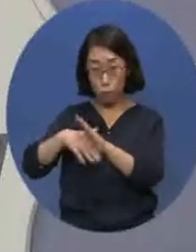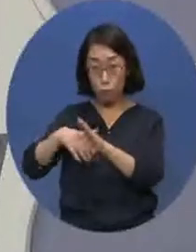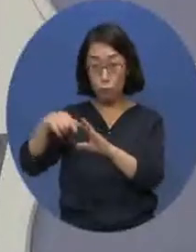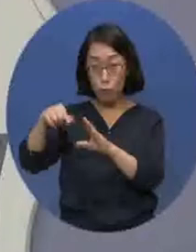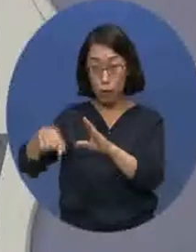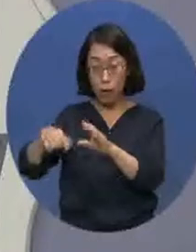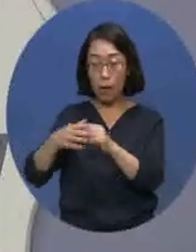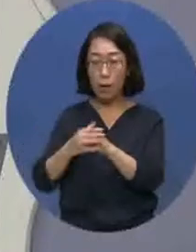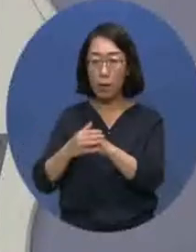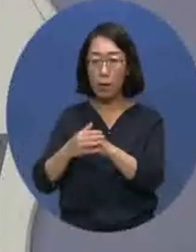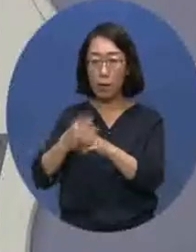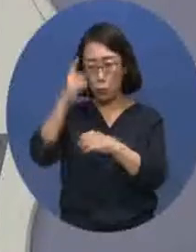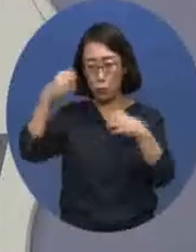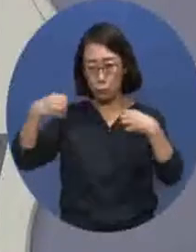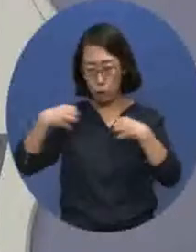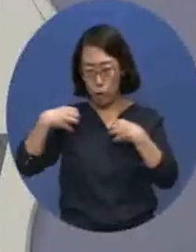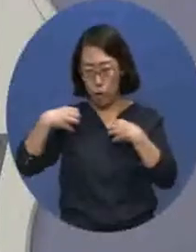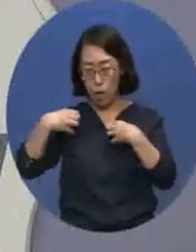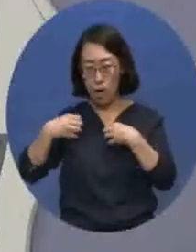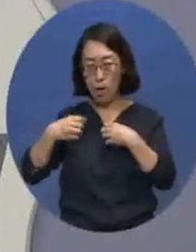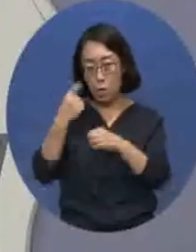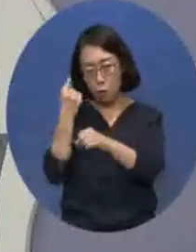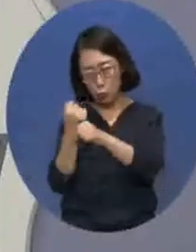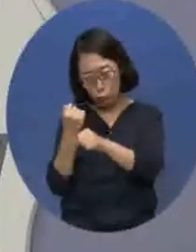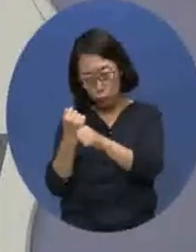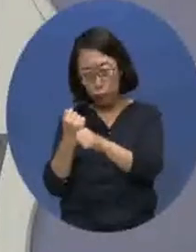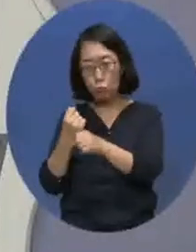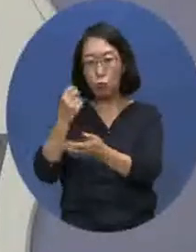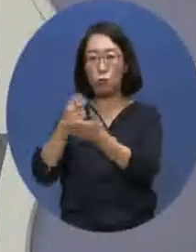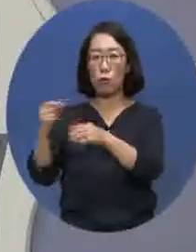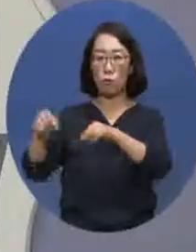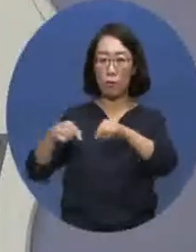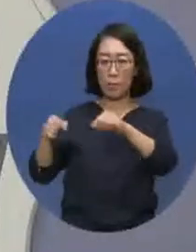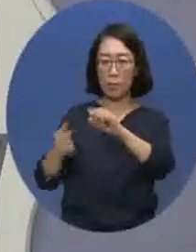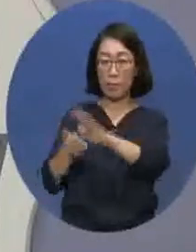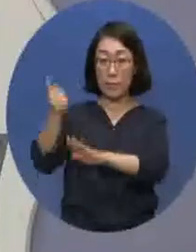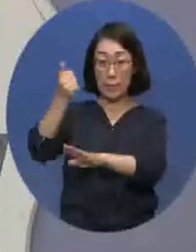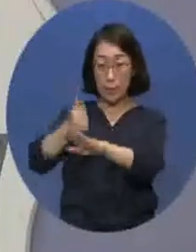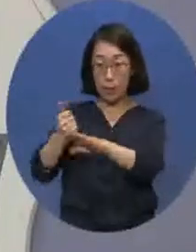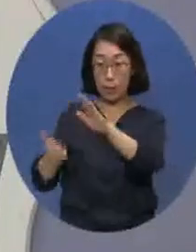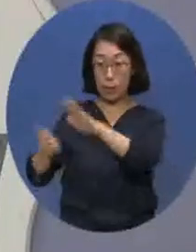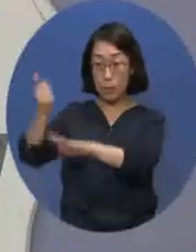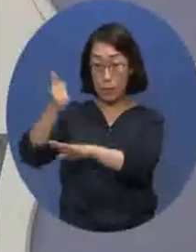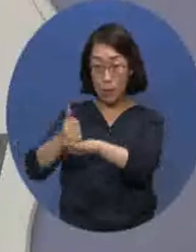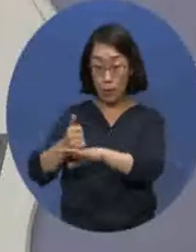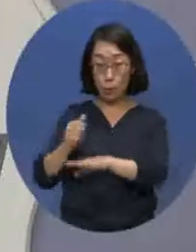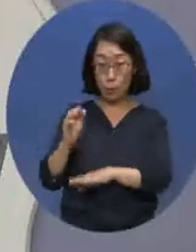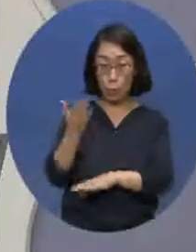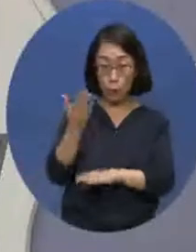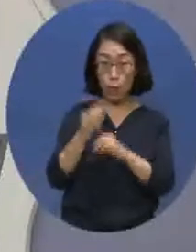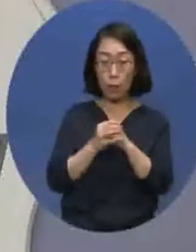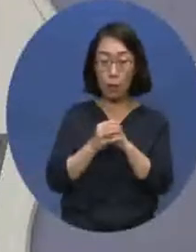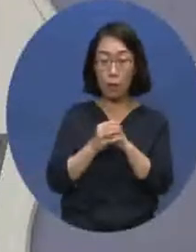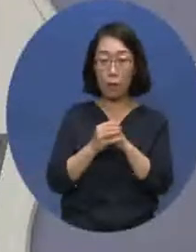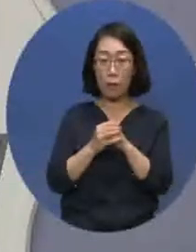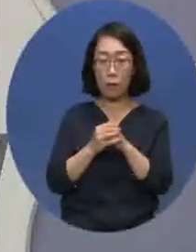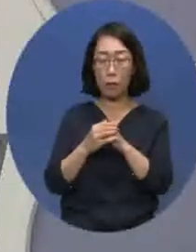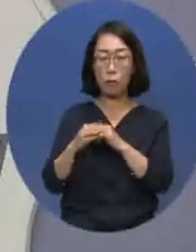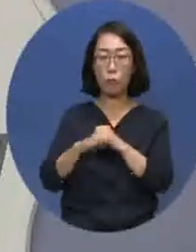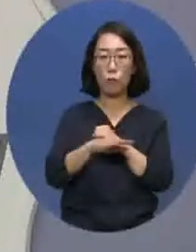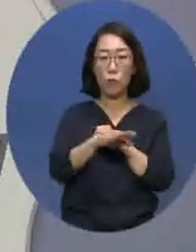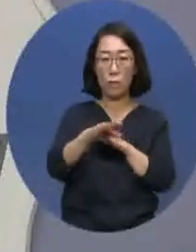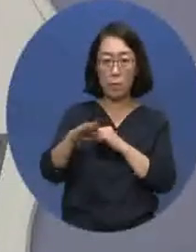2 제 4차 산업 혁명에 대한 연구와 정책과 실행이 밑 바탕이 되다 보니까 이제 우리는